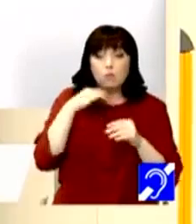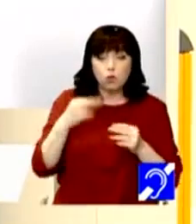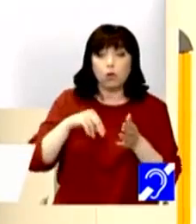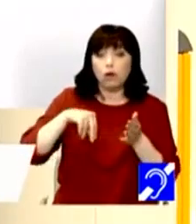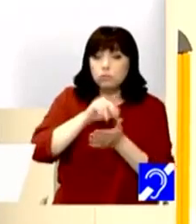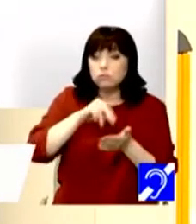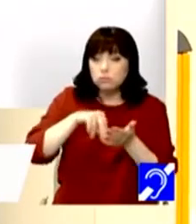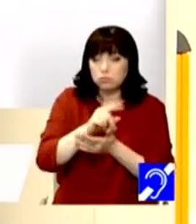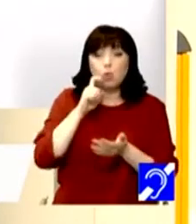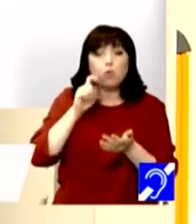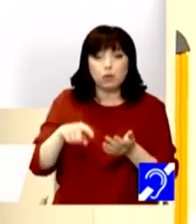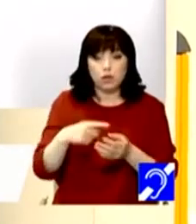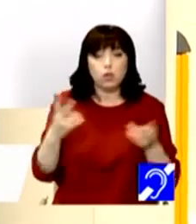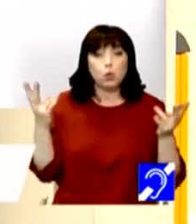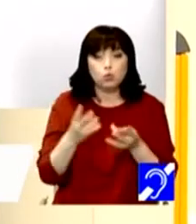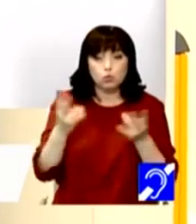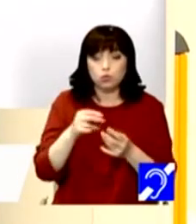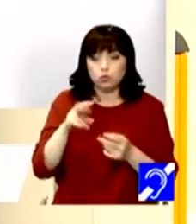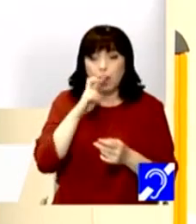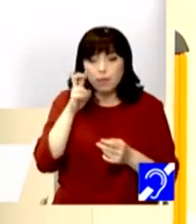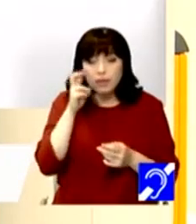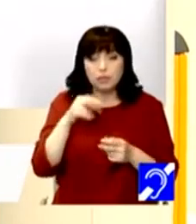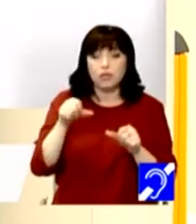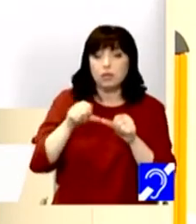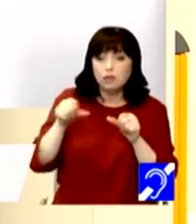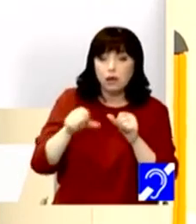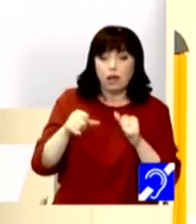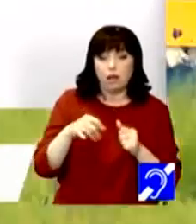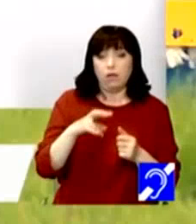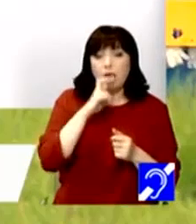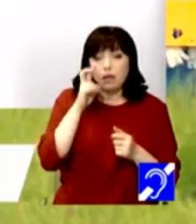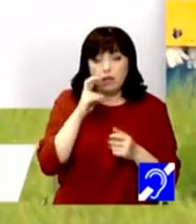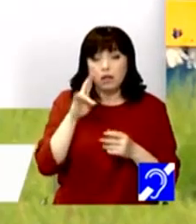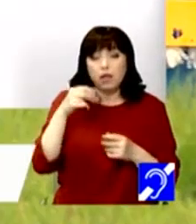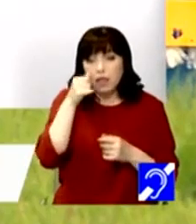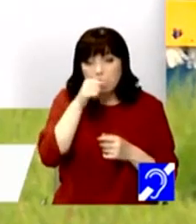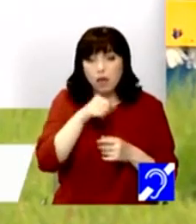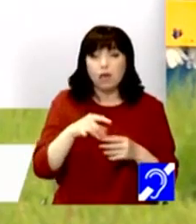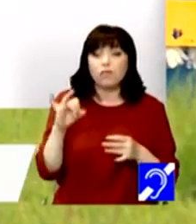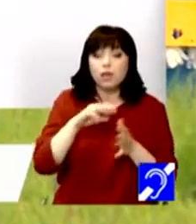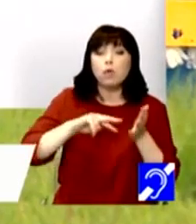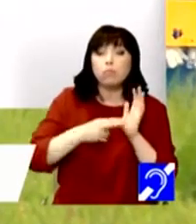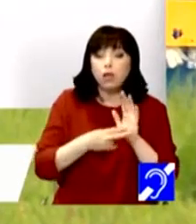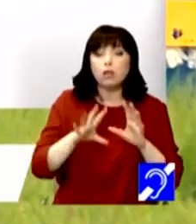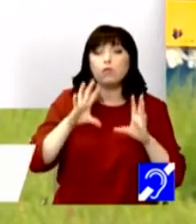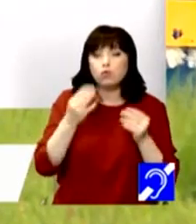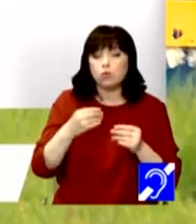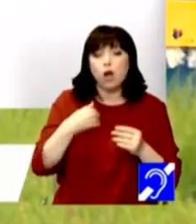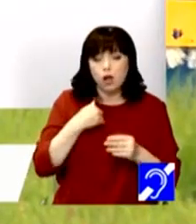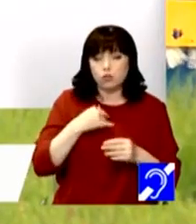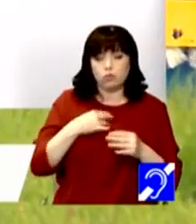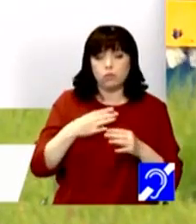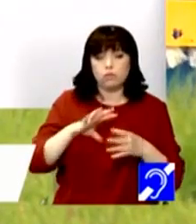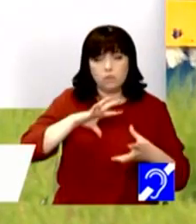partea pieței ucrainene și discuțiile intense din interiorul Uniunii Europene privind planurile de refuz total până la